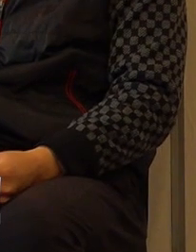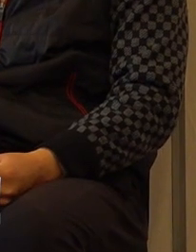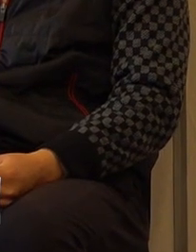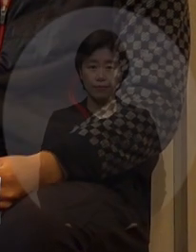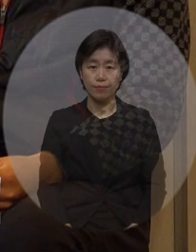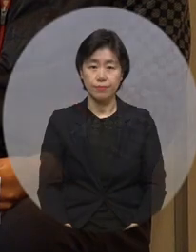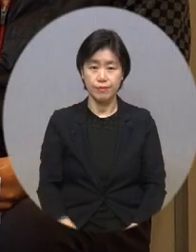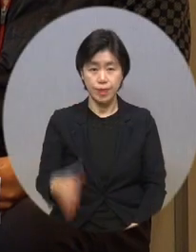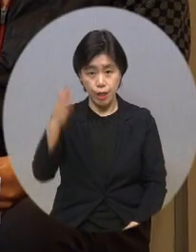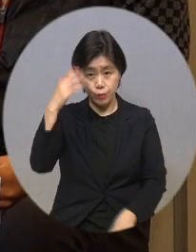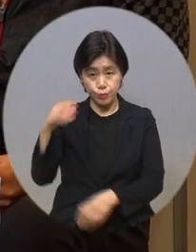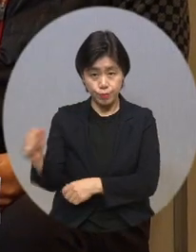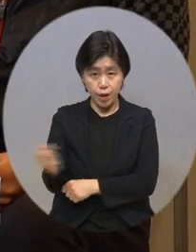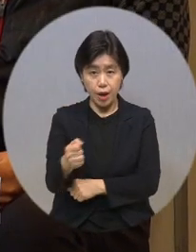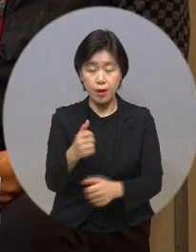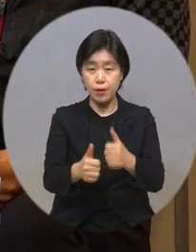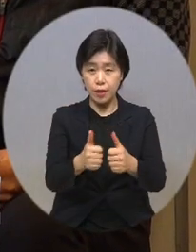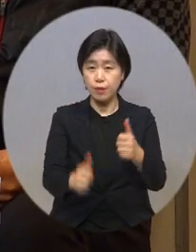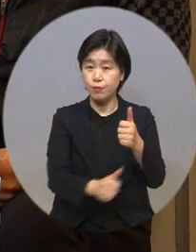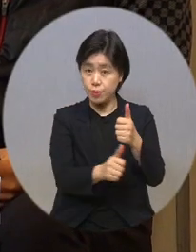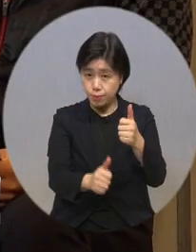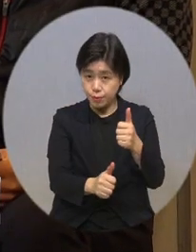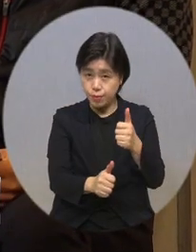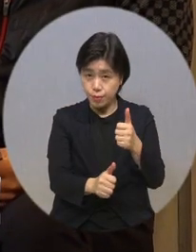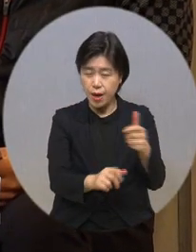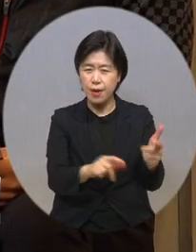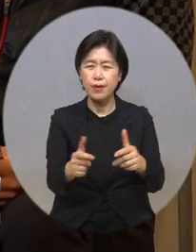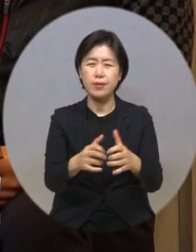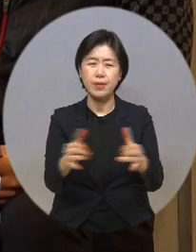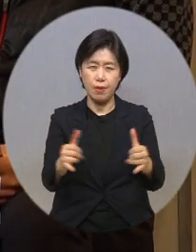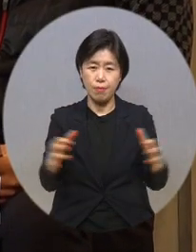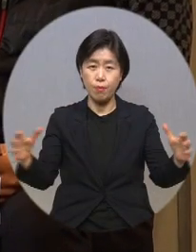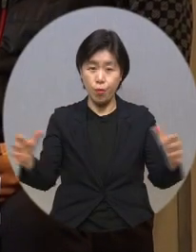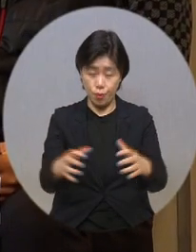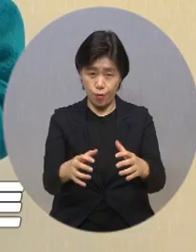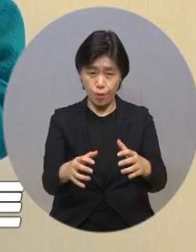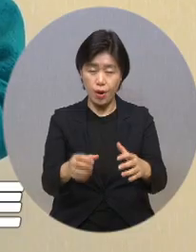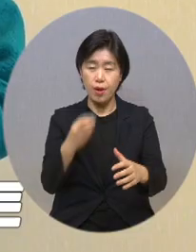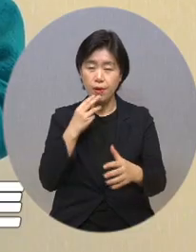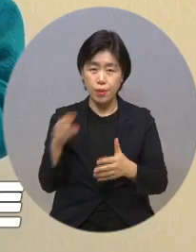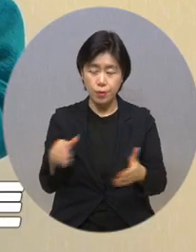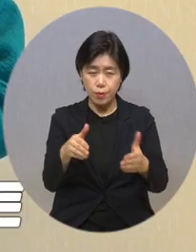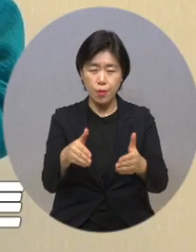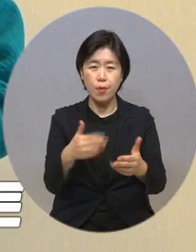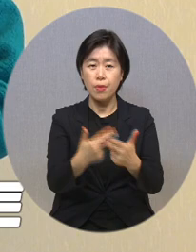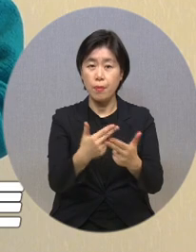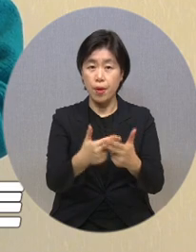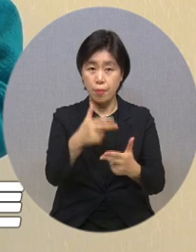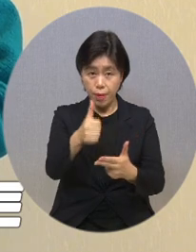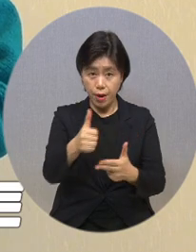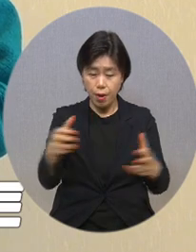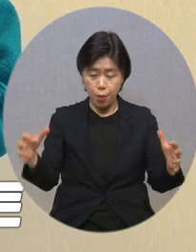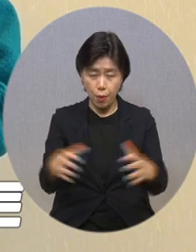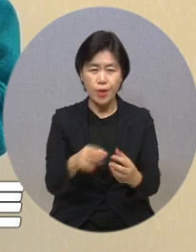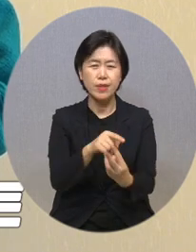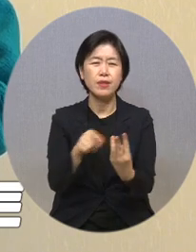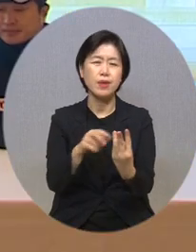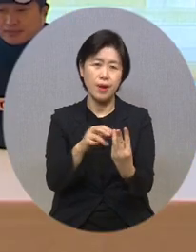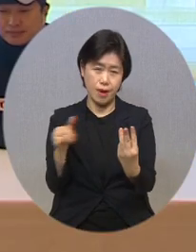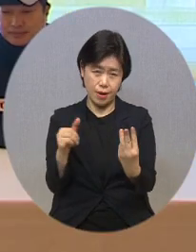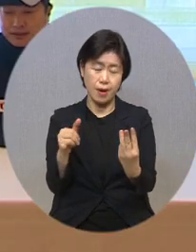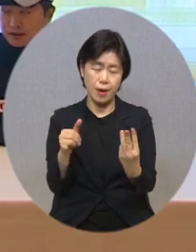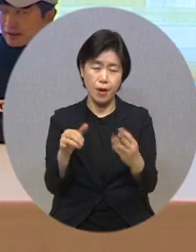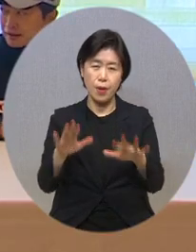KPJ 경기위원님과 경기분과위원님, 경기도협회위원장님 이렇게 세 분이 오늘 가상 테스트를 도와주실